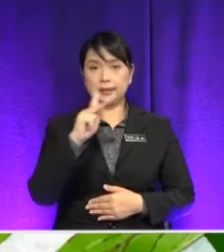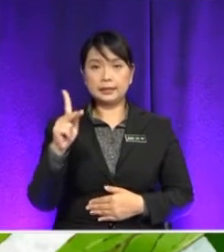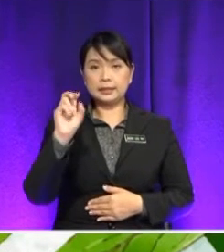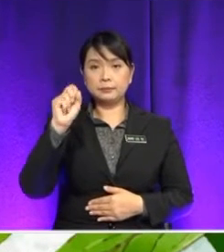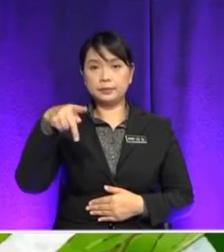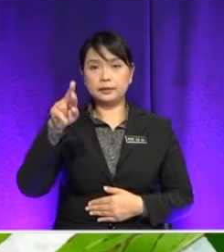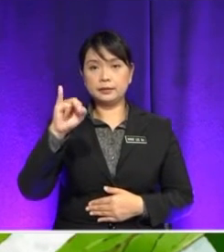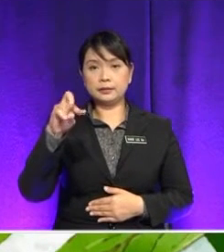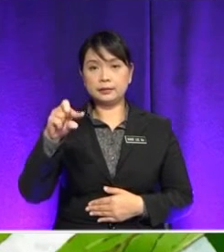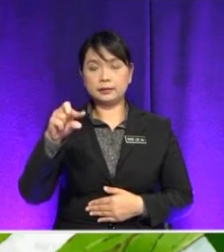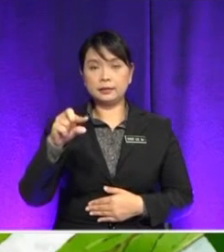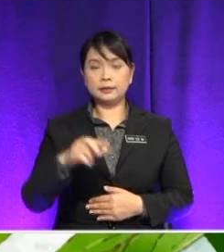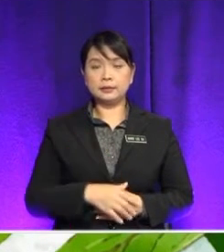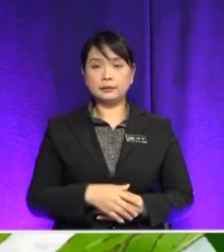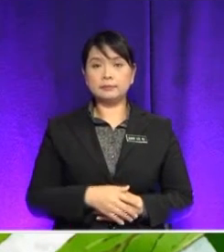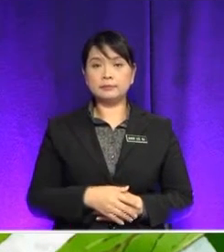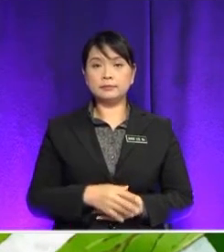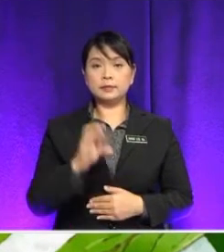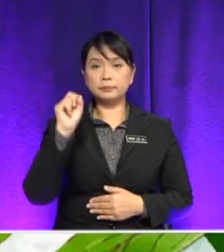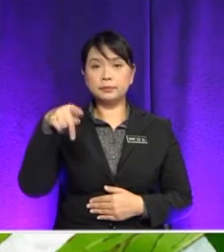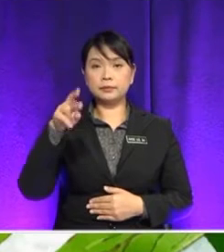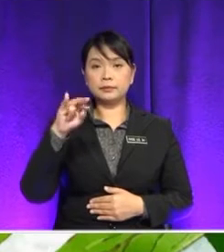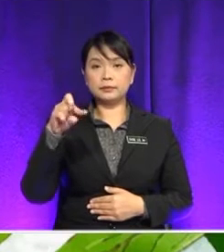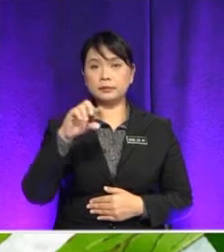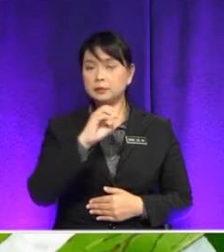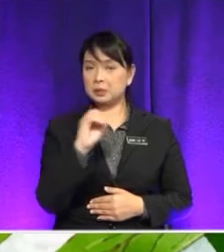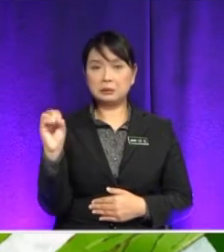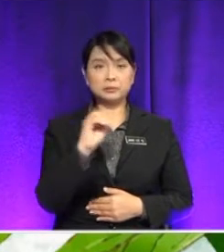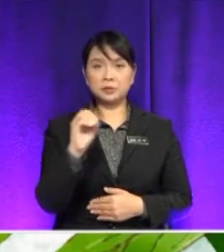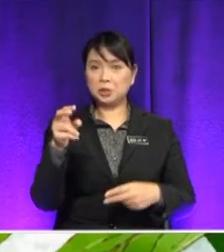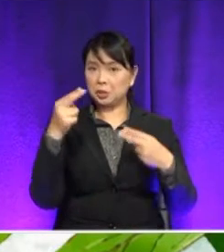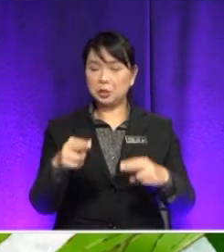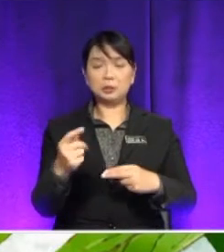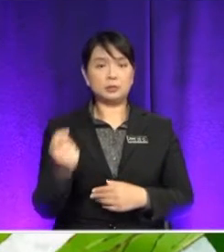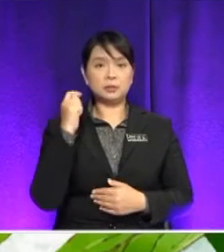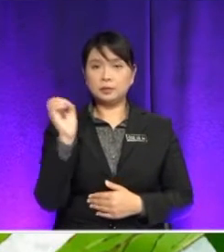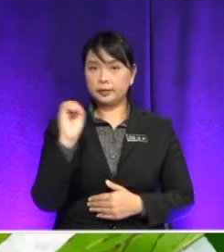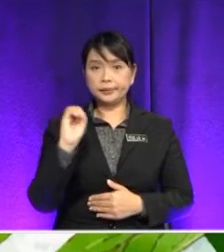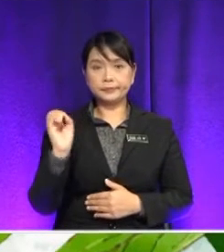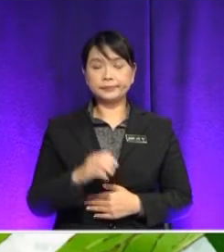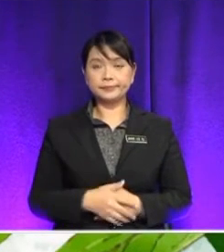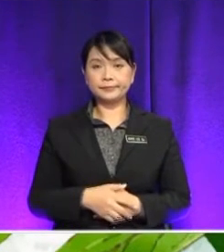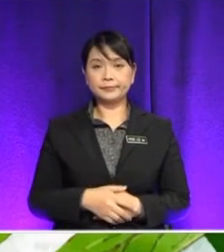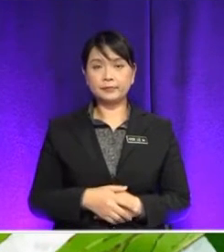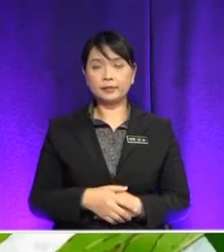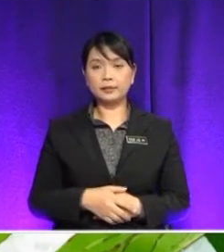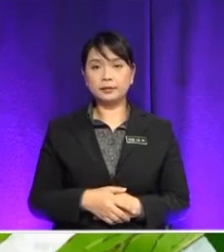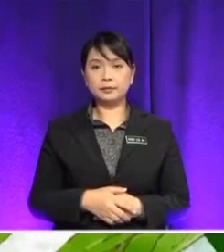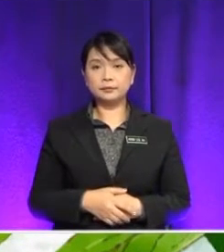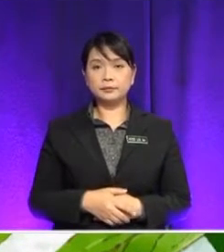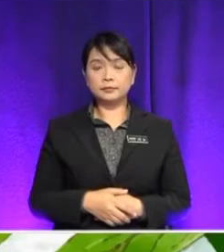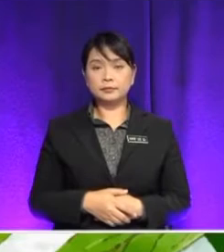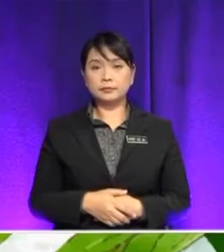spring tidak mengalami kehilangan tenaga Oke Yani digunain moto memasok motoni memberi tenaga